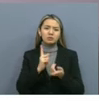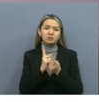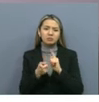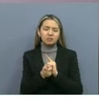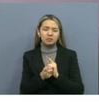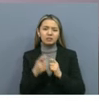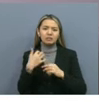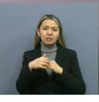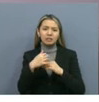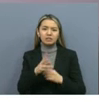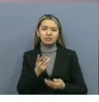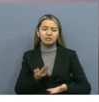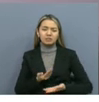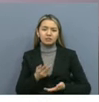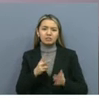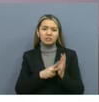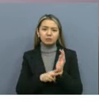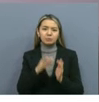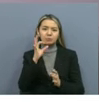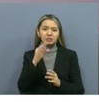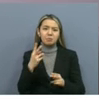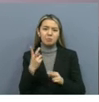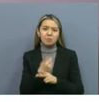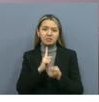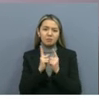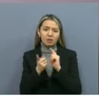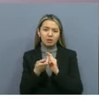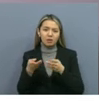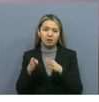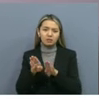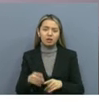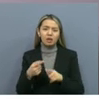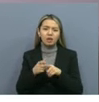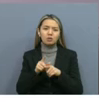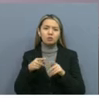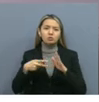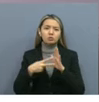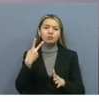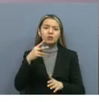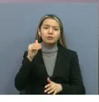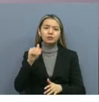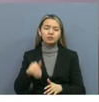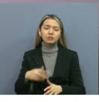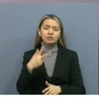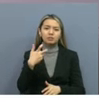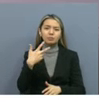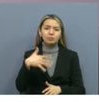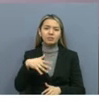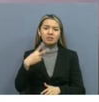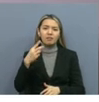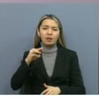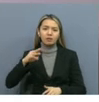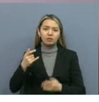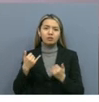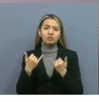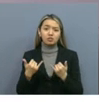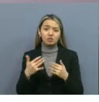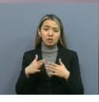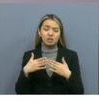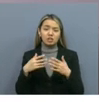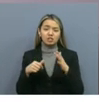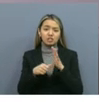күнкөріс деңгейінің 70% өзгеріссіз қалды. Яғни ол сома бүгінгі күні 20352 теңгені құрайды. Егер отбасы мүшелері